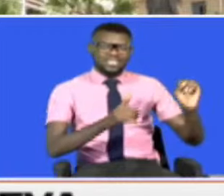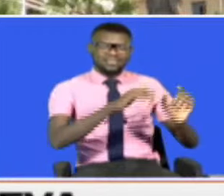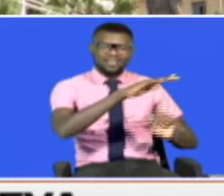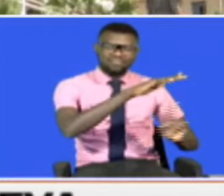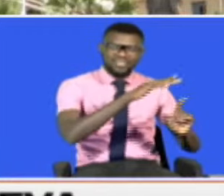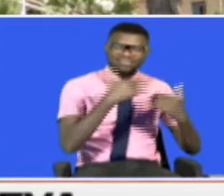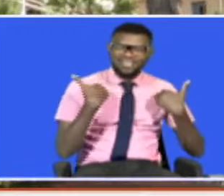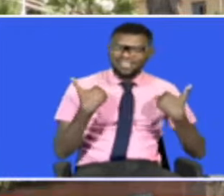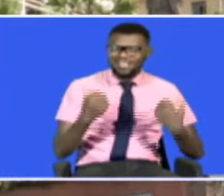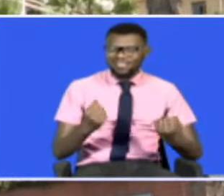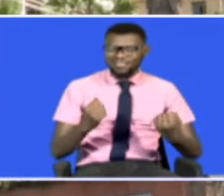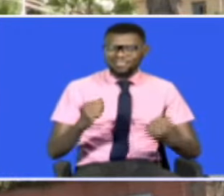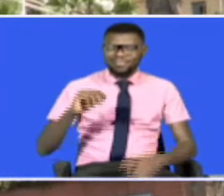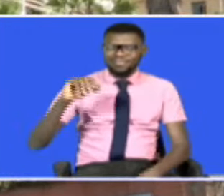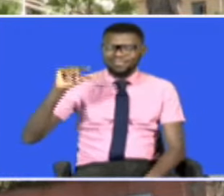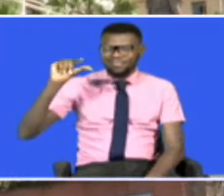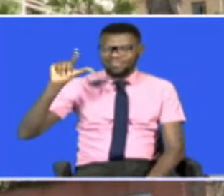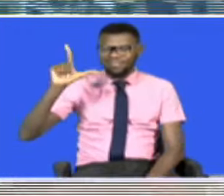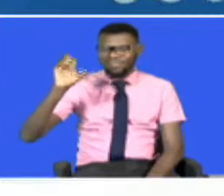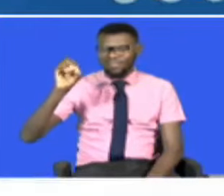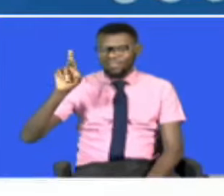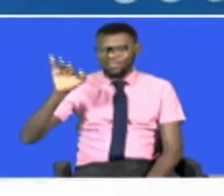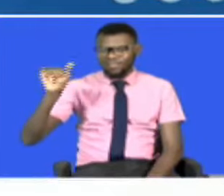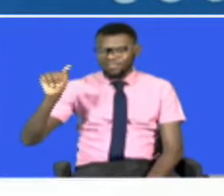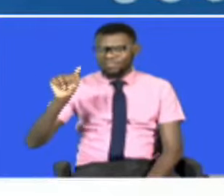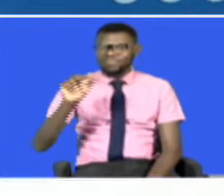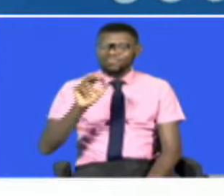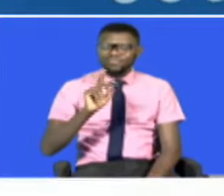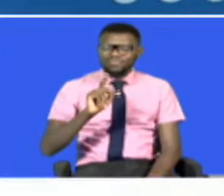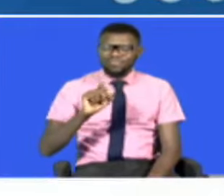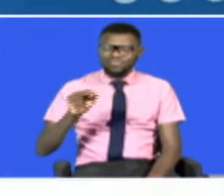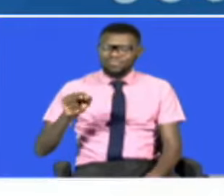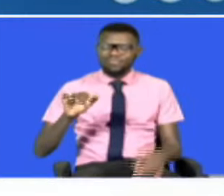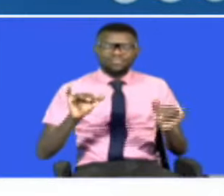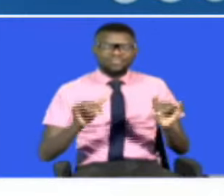KTN News. Na asante sana Gloria Milimu kwa tathmini.